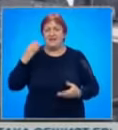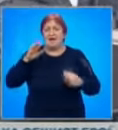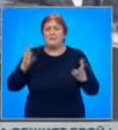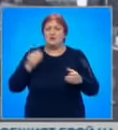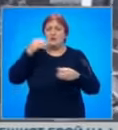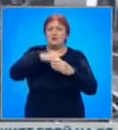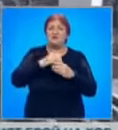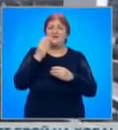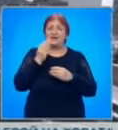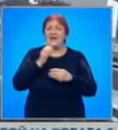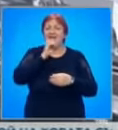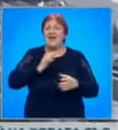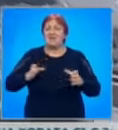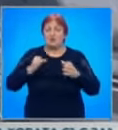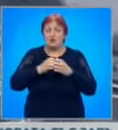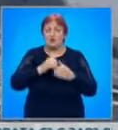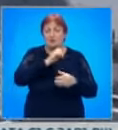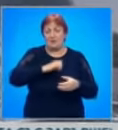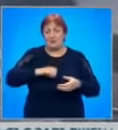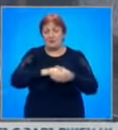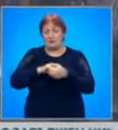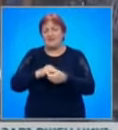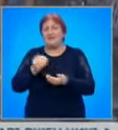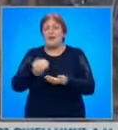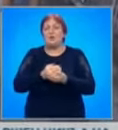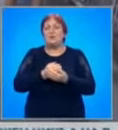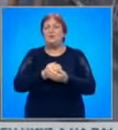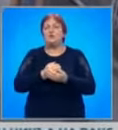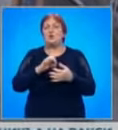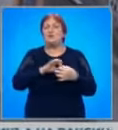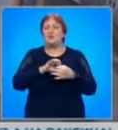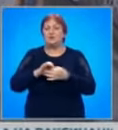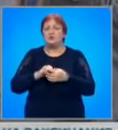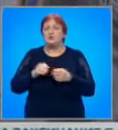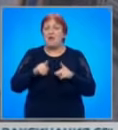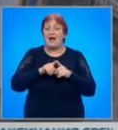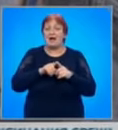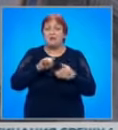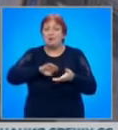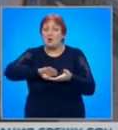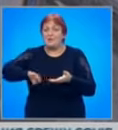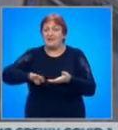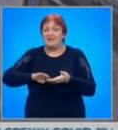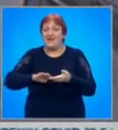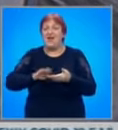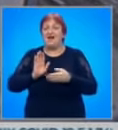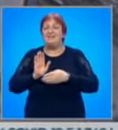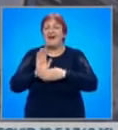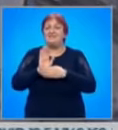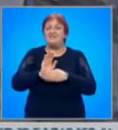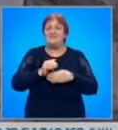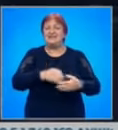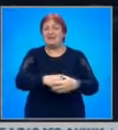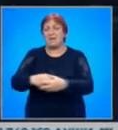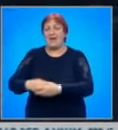в Шенген, Еврозоната и Европейската организация за икономическо сътрудничество, както и за отпадане на визите с Съединените